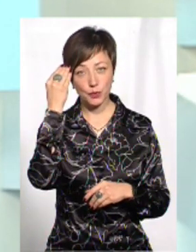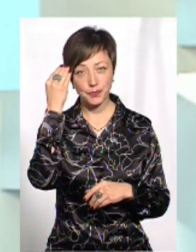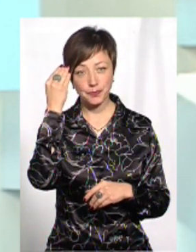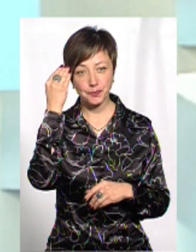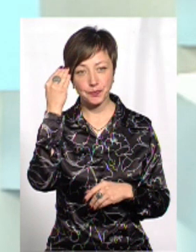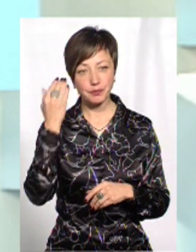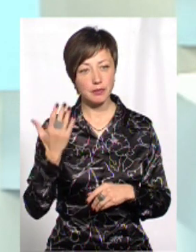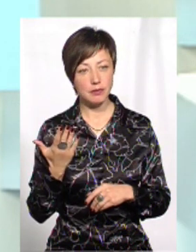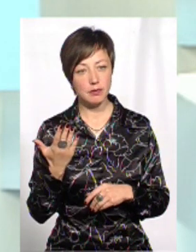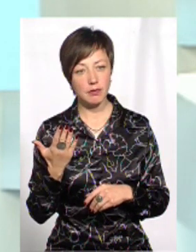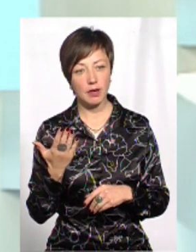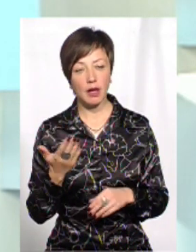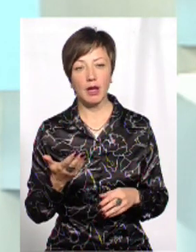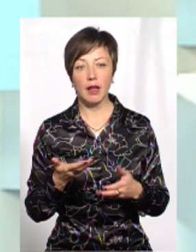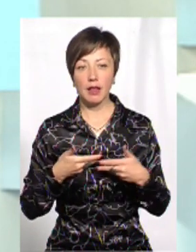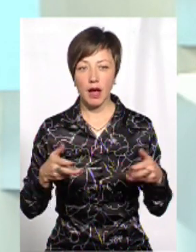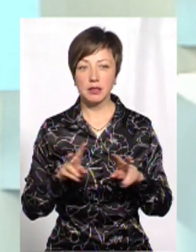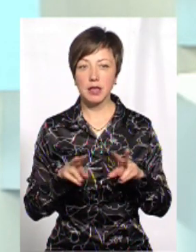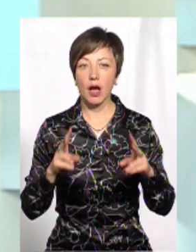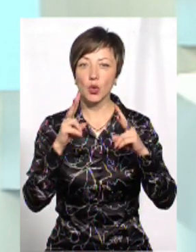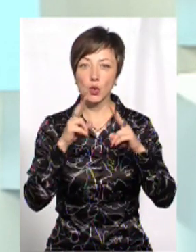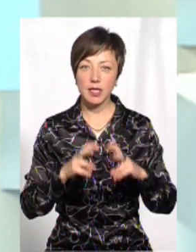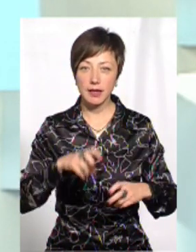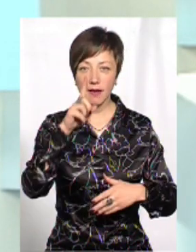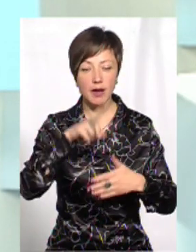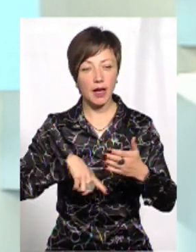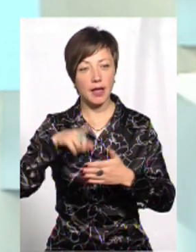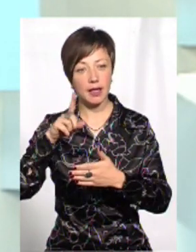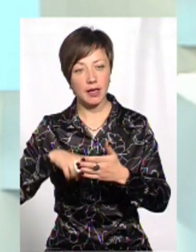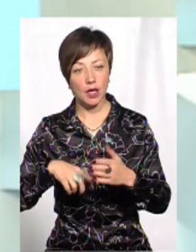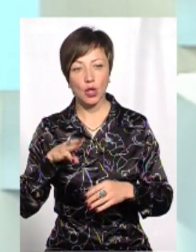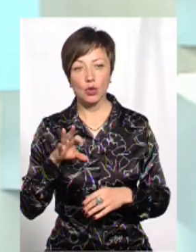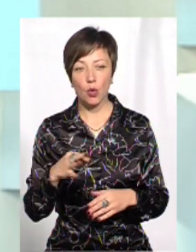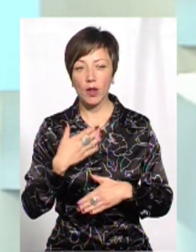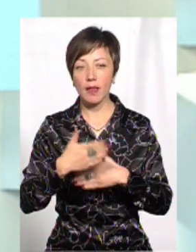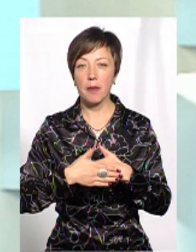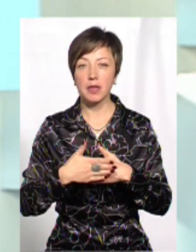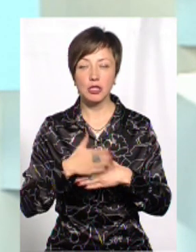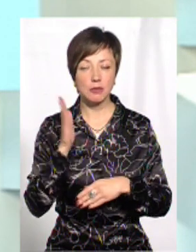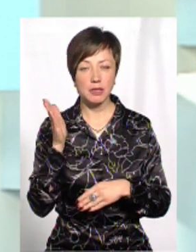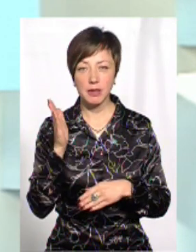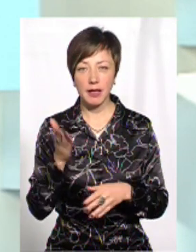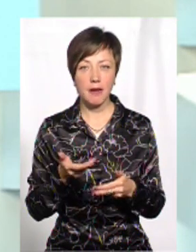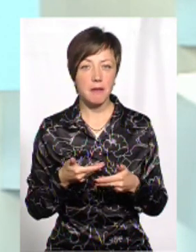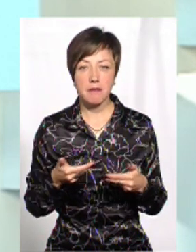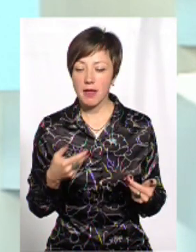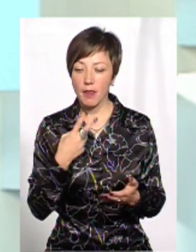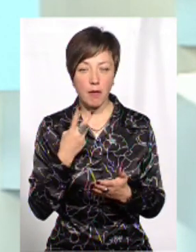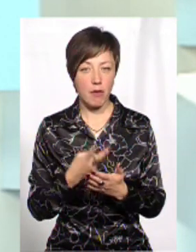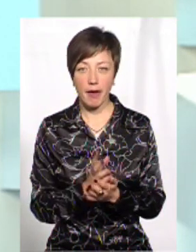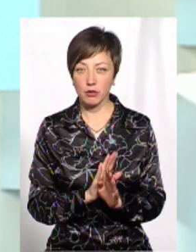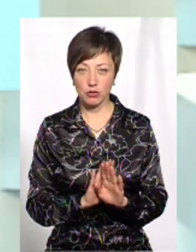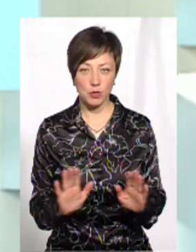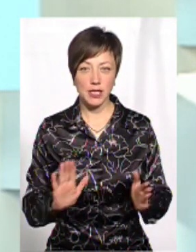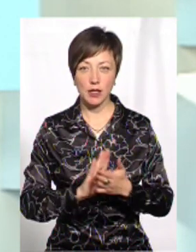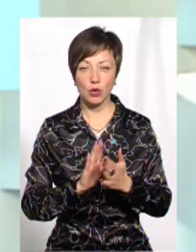зору нас як дослідників релігій, то в найближчій перспективі ми не вбачаємо